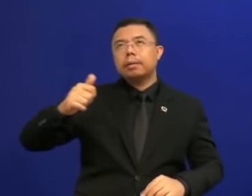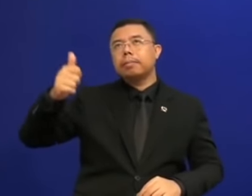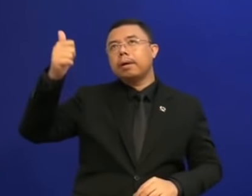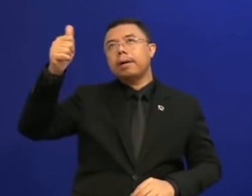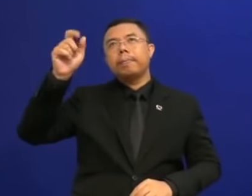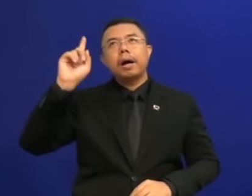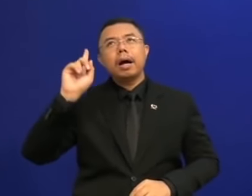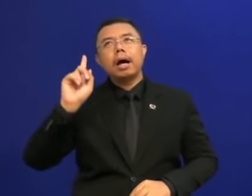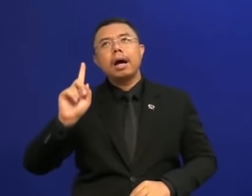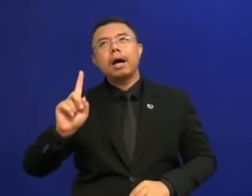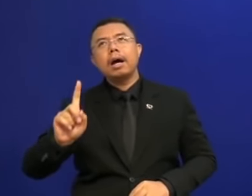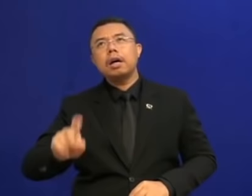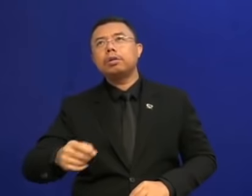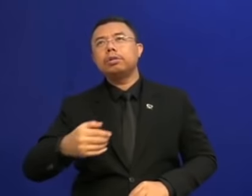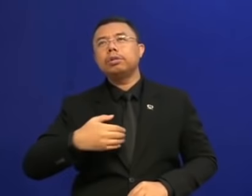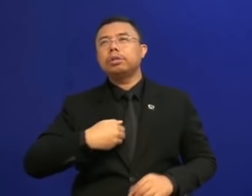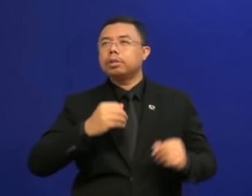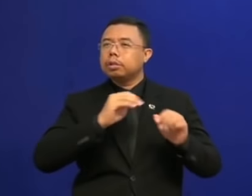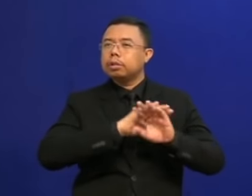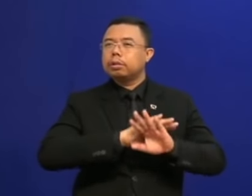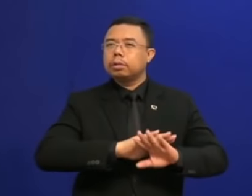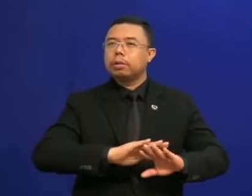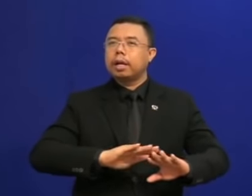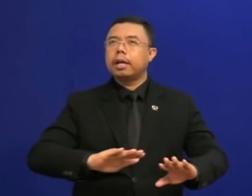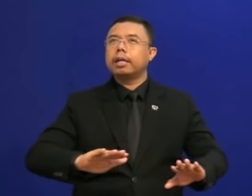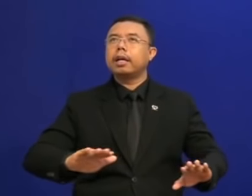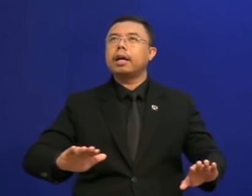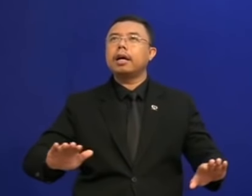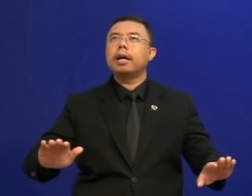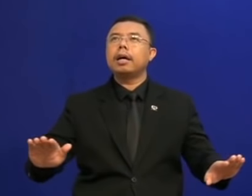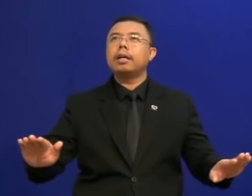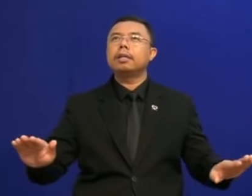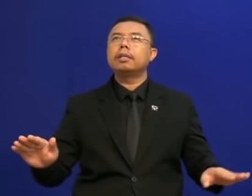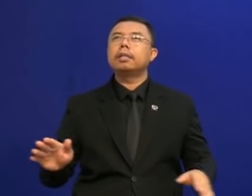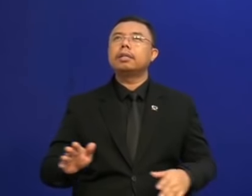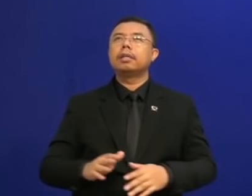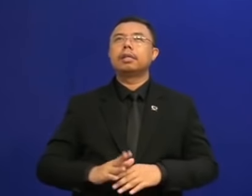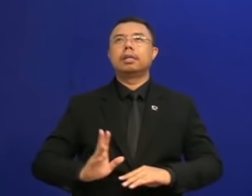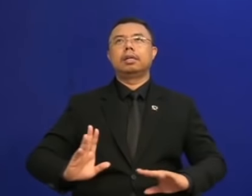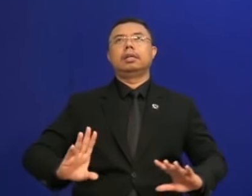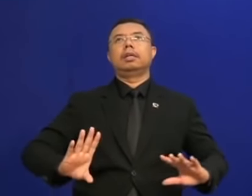Pekerjaan Bapa harus kutunaikan,